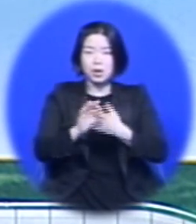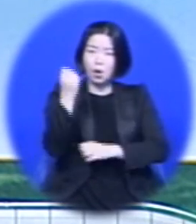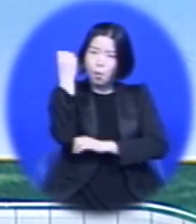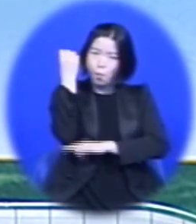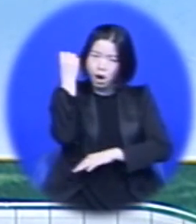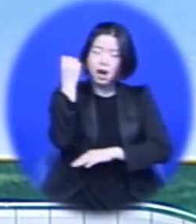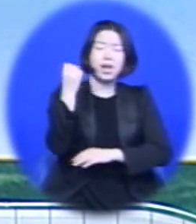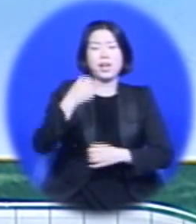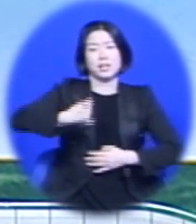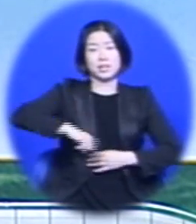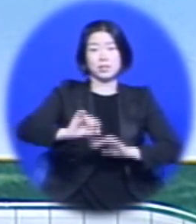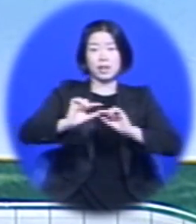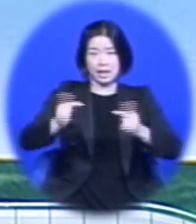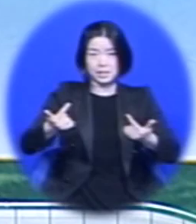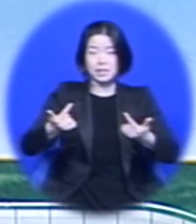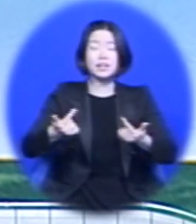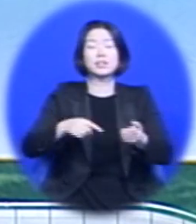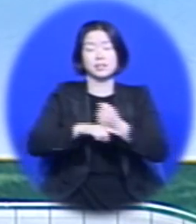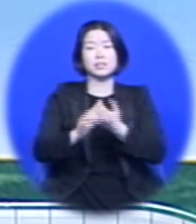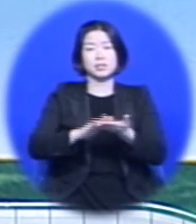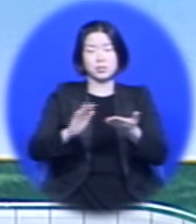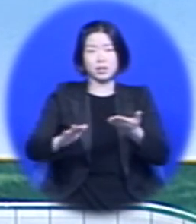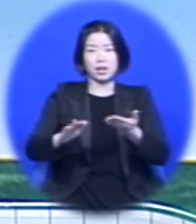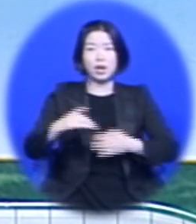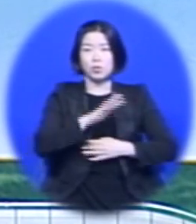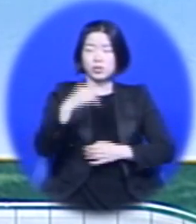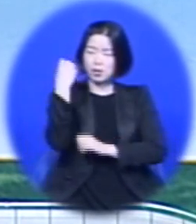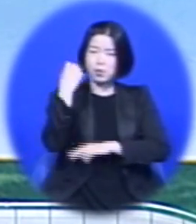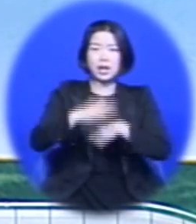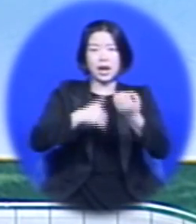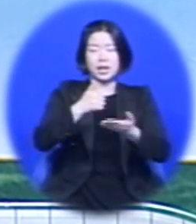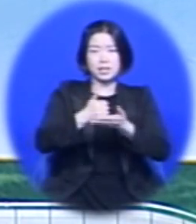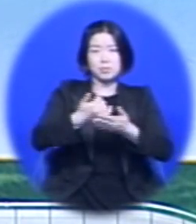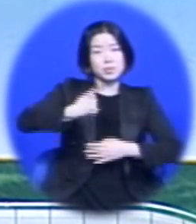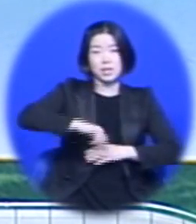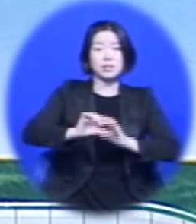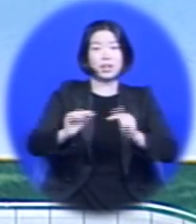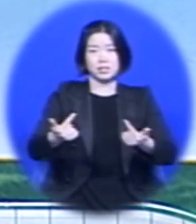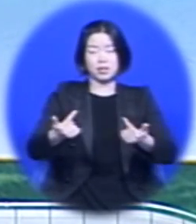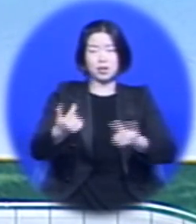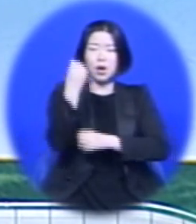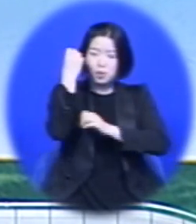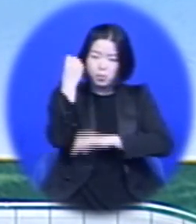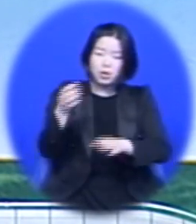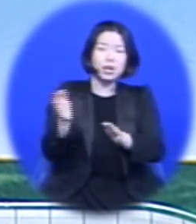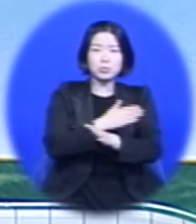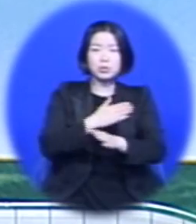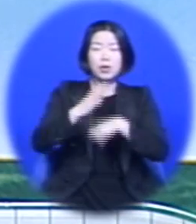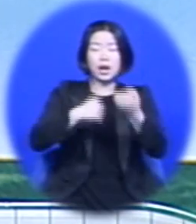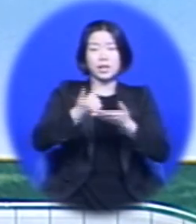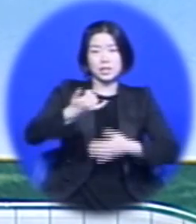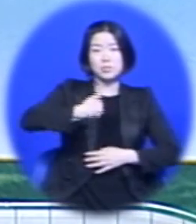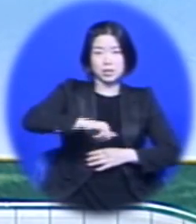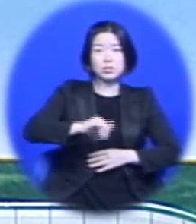자녀가 아니었다는 겁니다. 우리가 본래는 하나님의 자녀가 아니었습니다. 본래부터 하나님의 아들이신